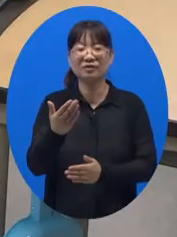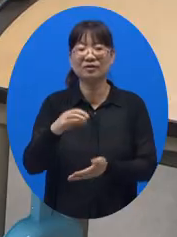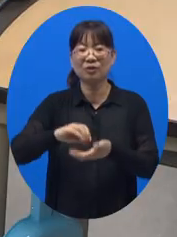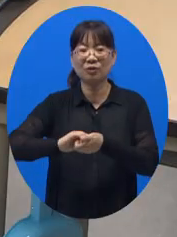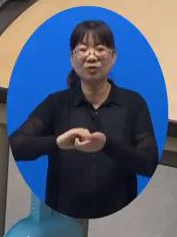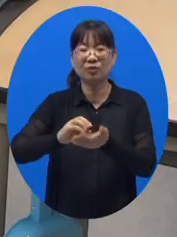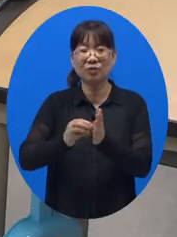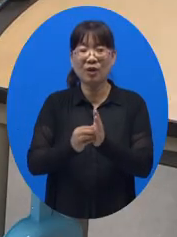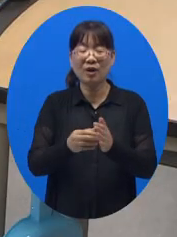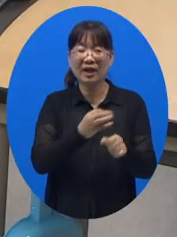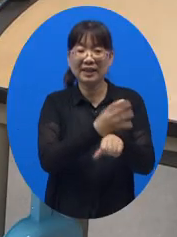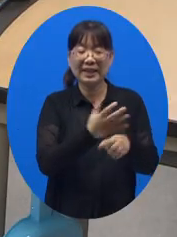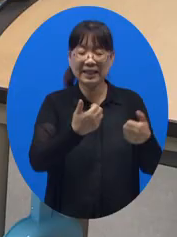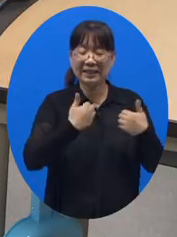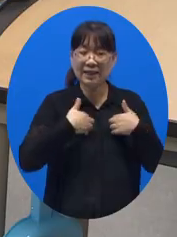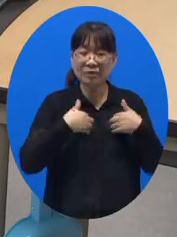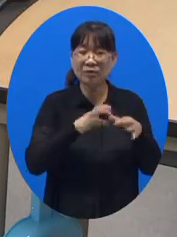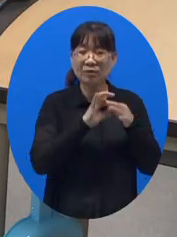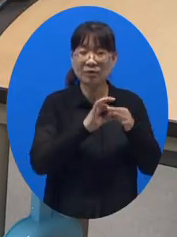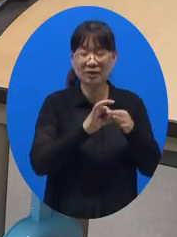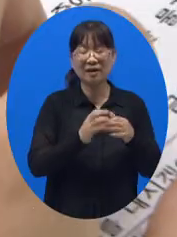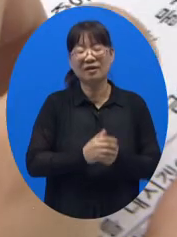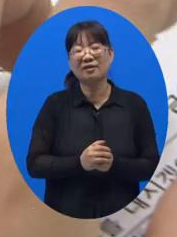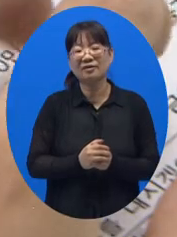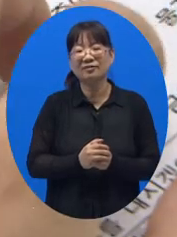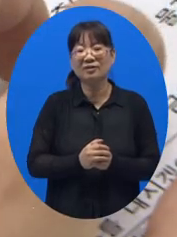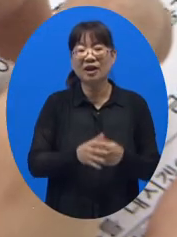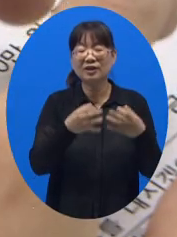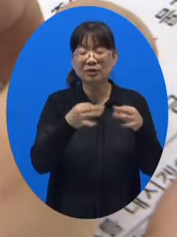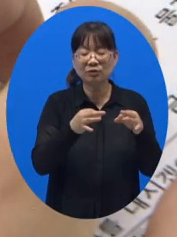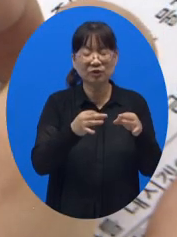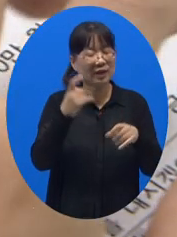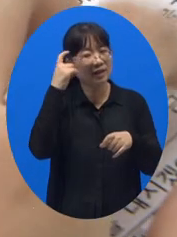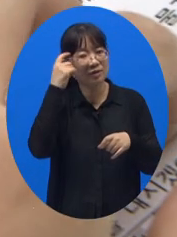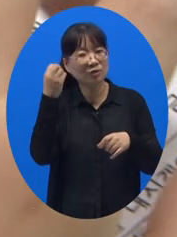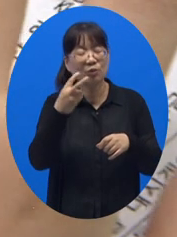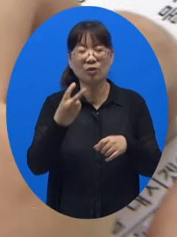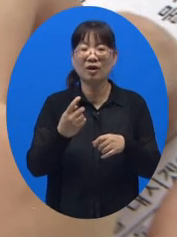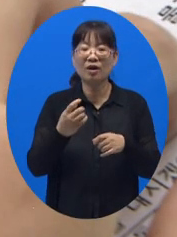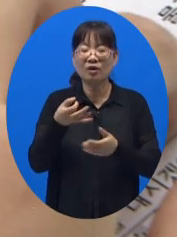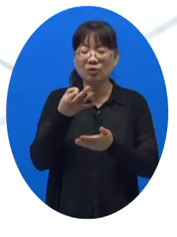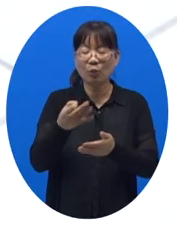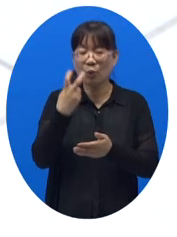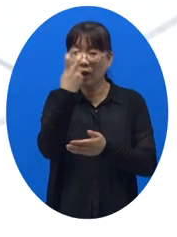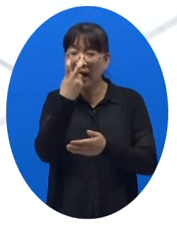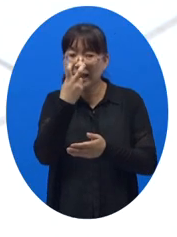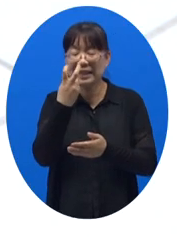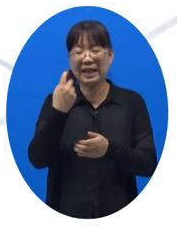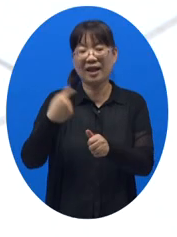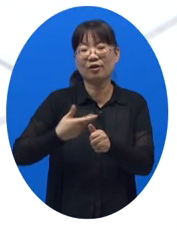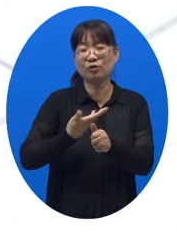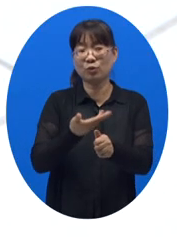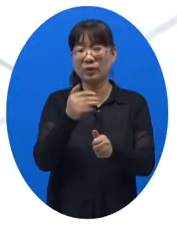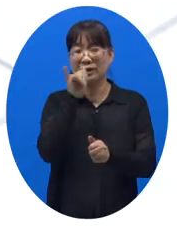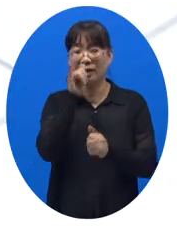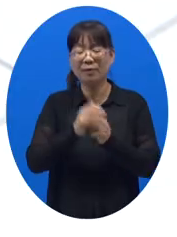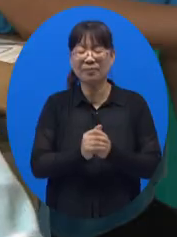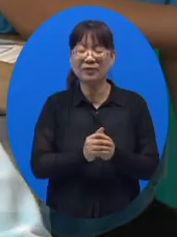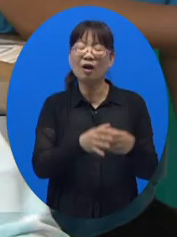봅니다. 간단한 게임을 통해 금융의 개념부터 용돈 관리를 어떻게 해야 하는지 등을 알려주는 금융 조기